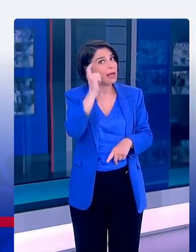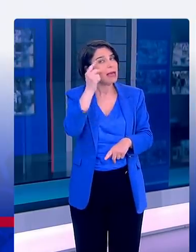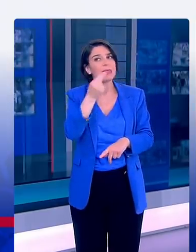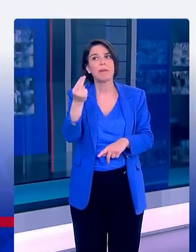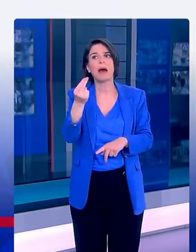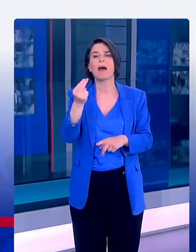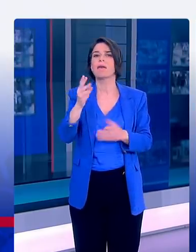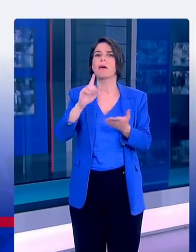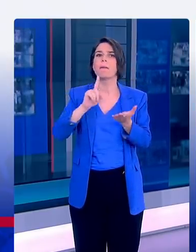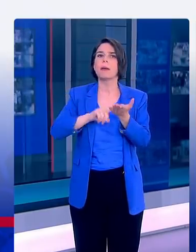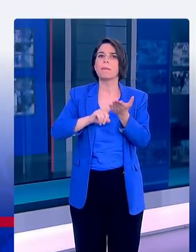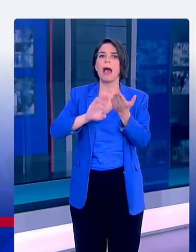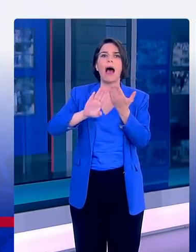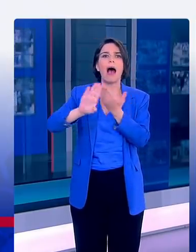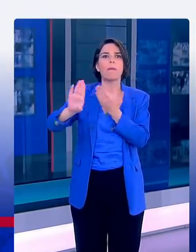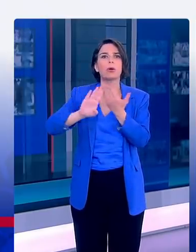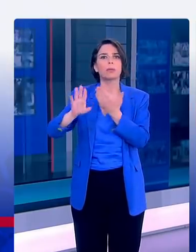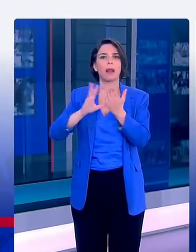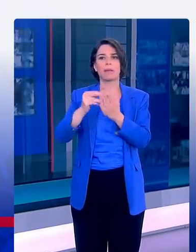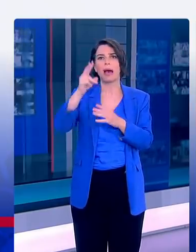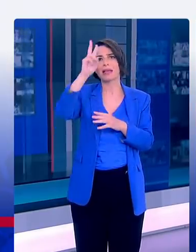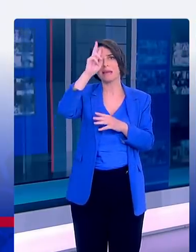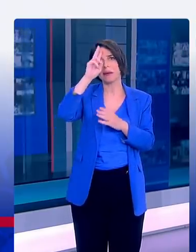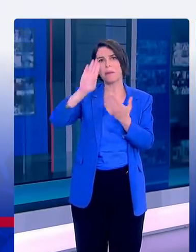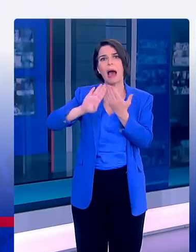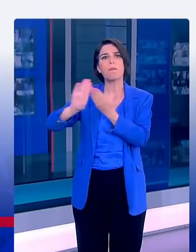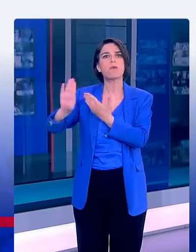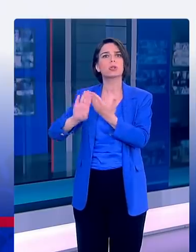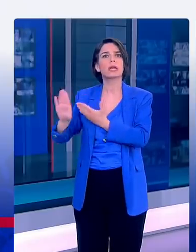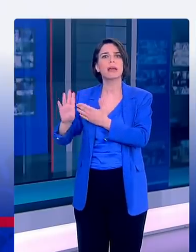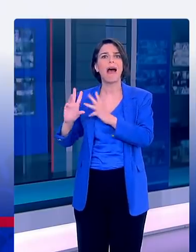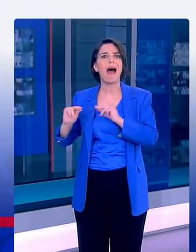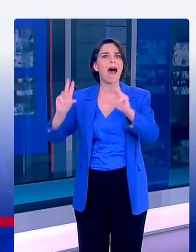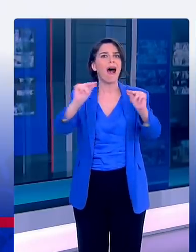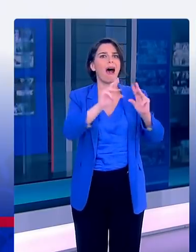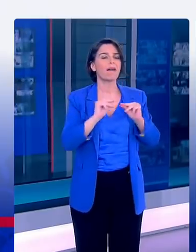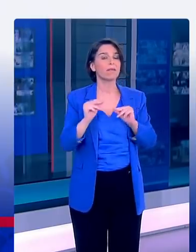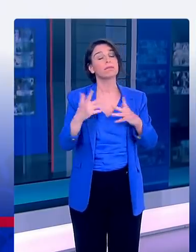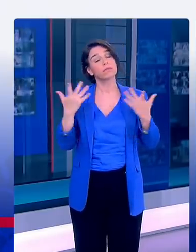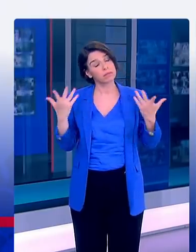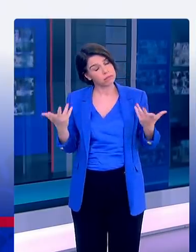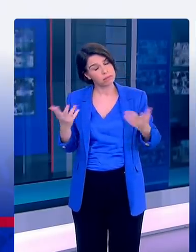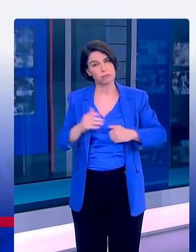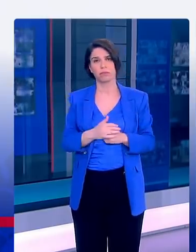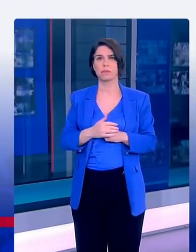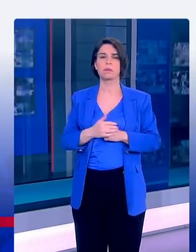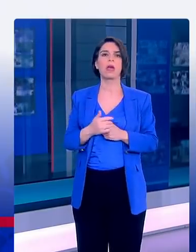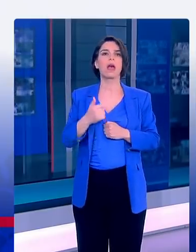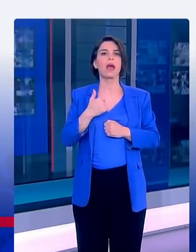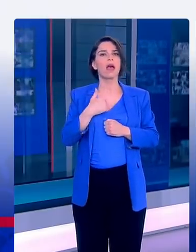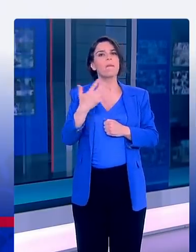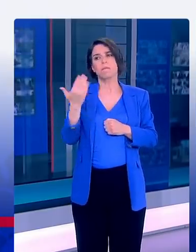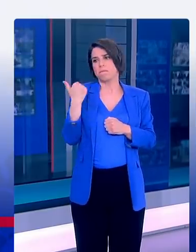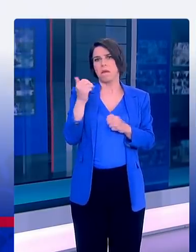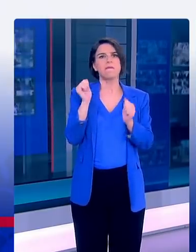ίσων αποστάσεων που φαίνεται να υιοθετεί η Γερμανία πρόσφατα. Εδώ ξεκαθάρισα και στον καγκελάριο, με τον οποίο είχα μια πολύ φιλική